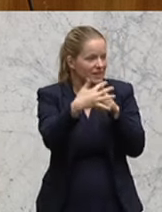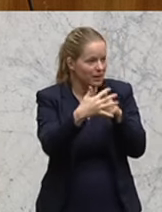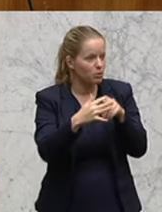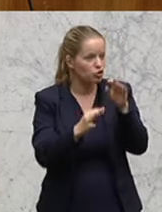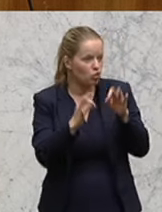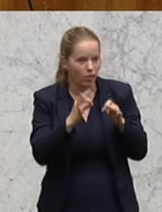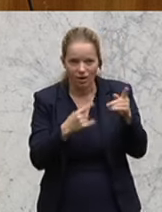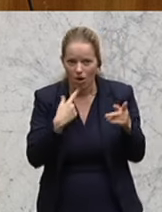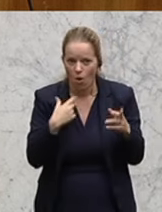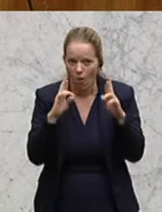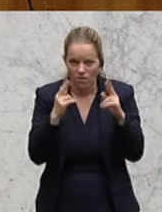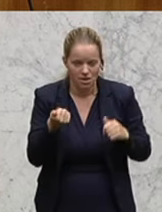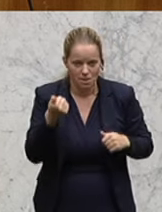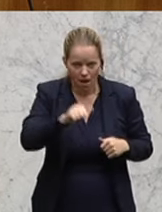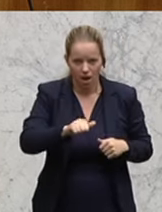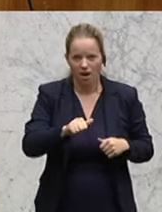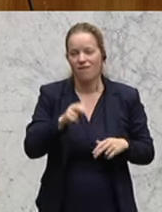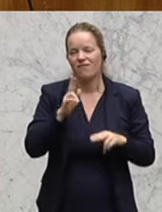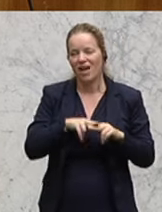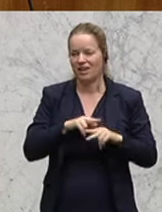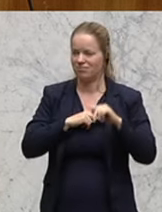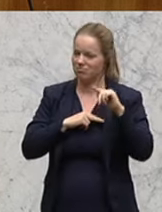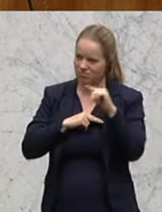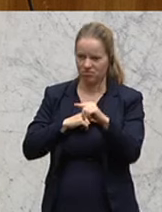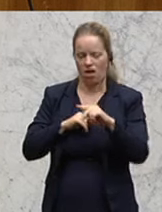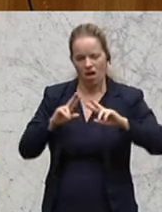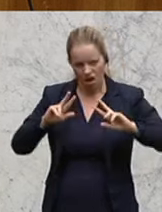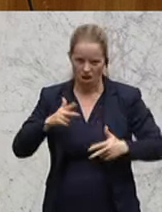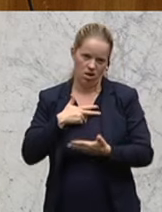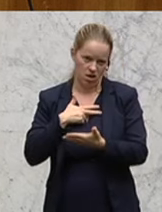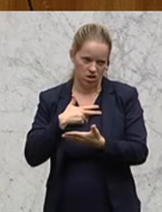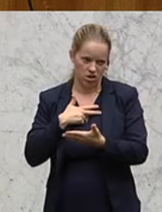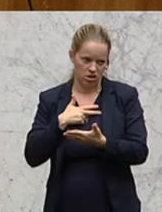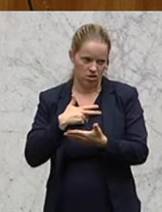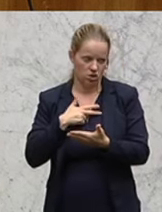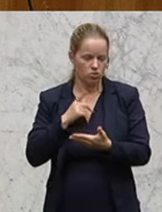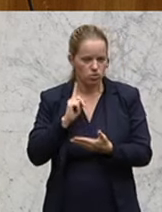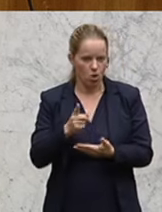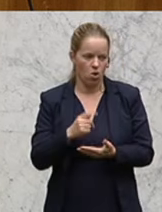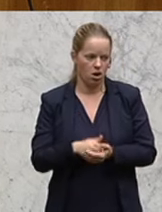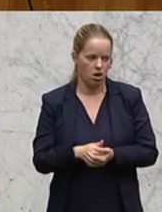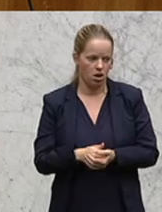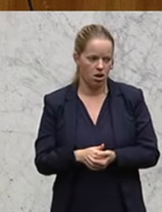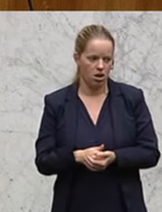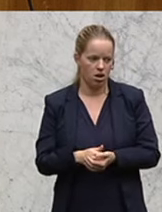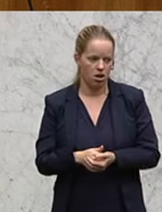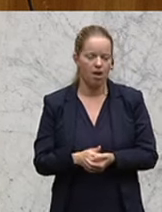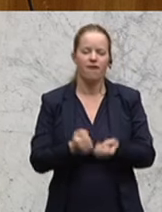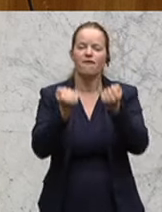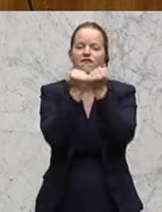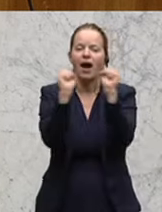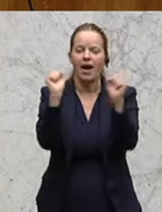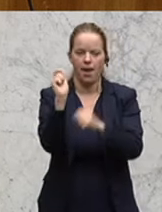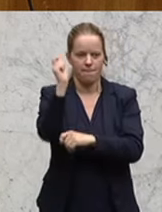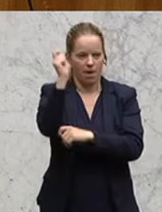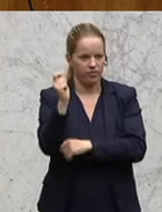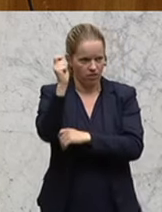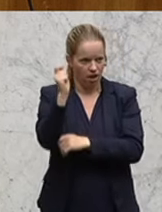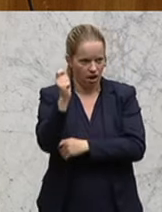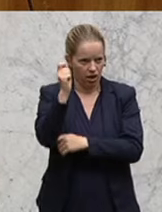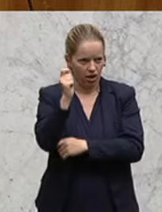Sie aufrichtig sind, dann sollten sich die freien Mandatare auch